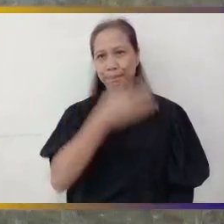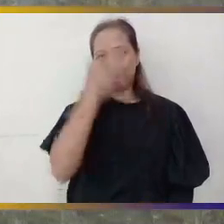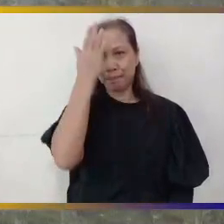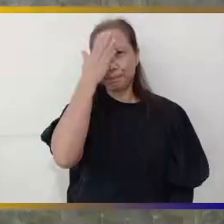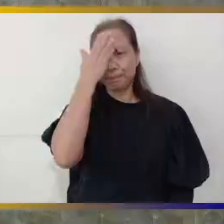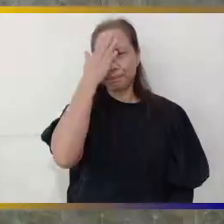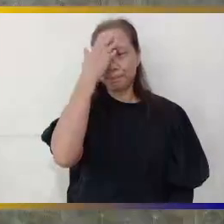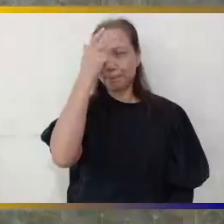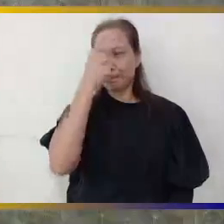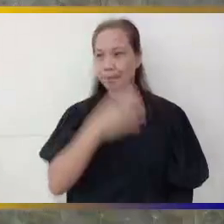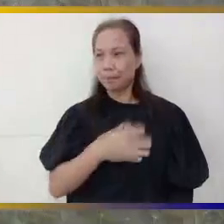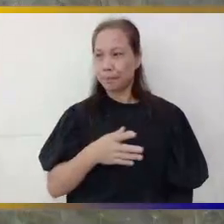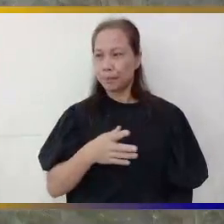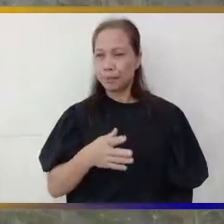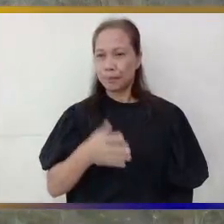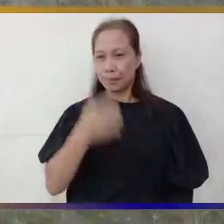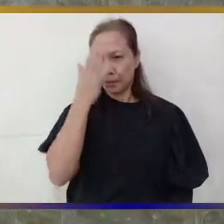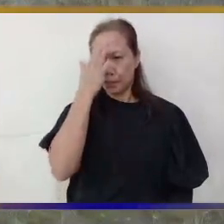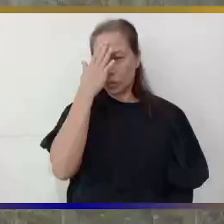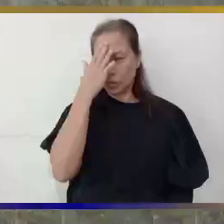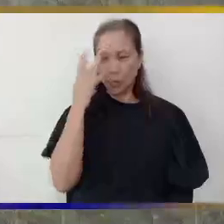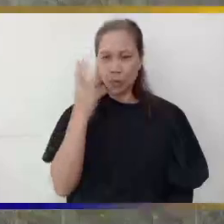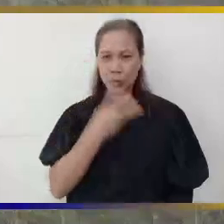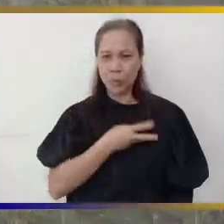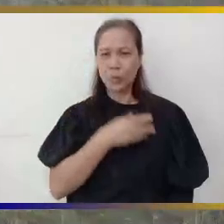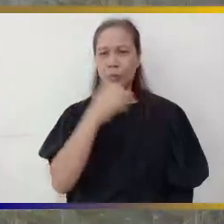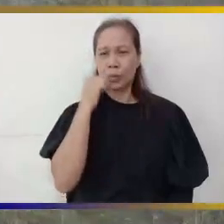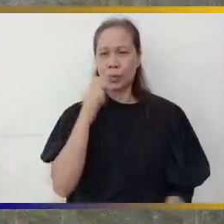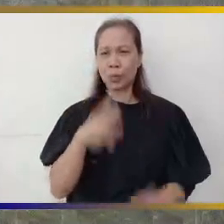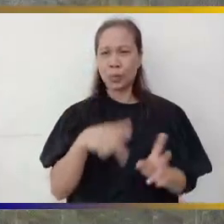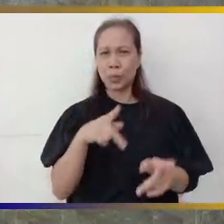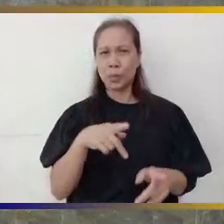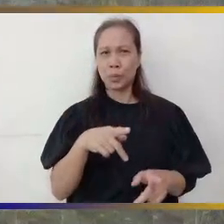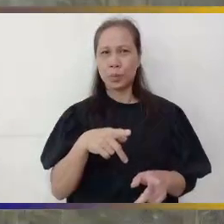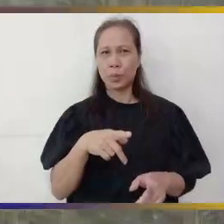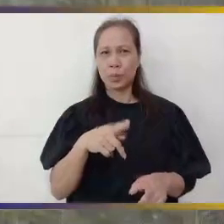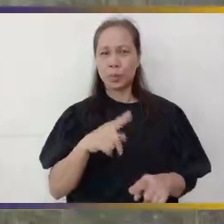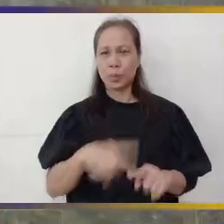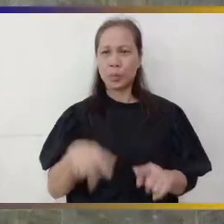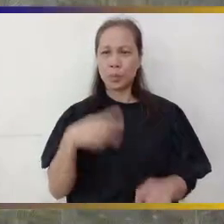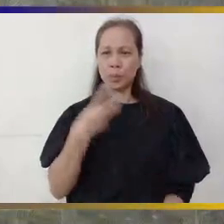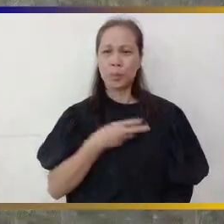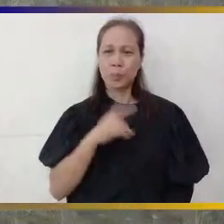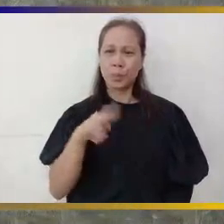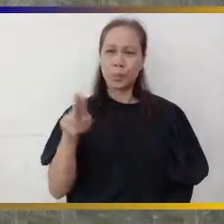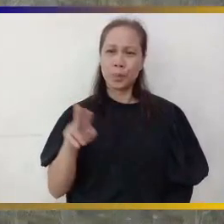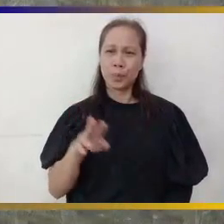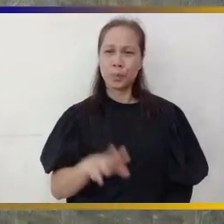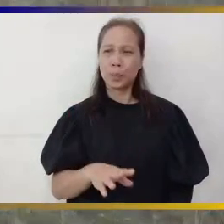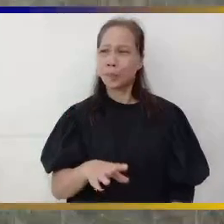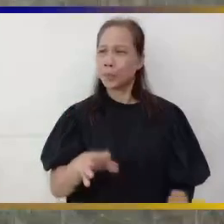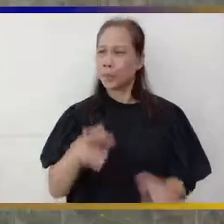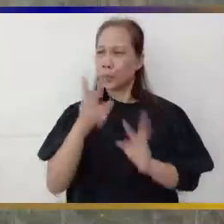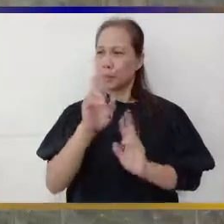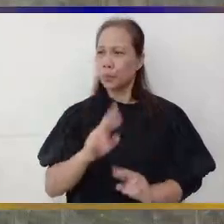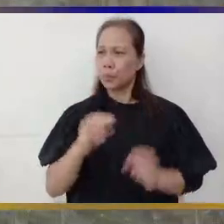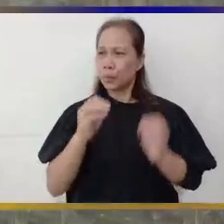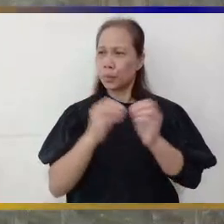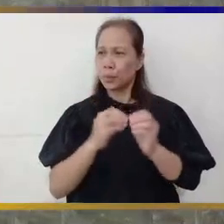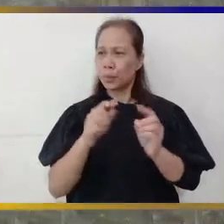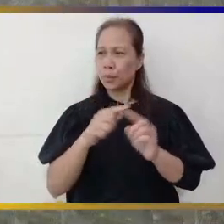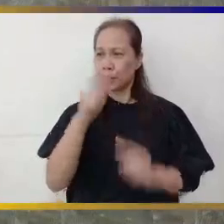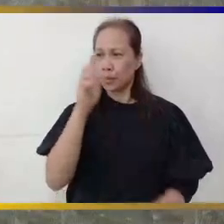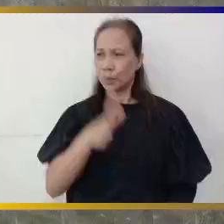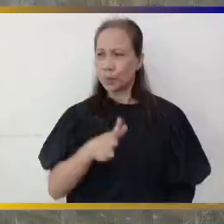so in so ay hindi ko pwedeng iparehas kay So bakit mas matindi ito Bakit hindi